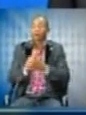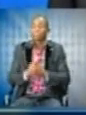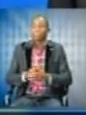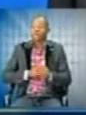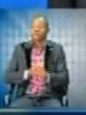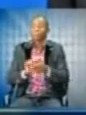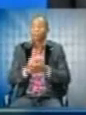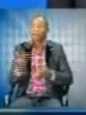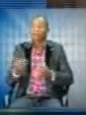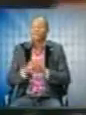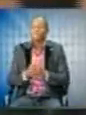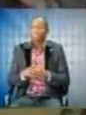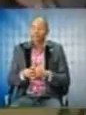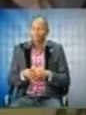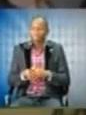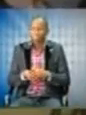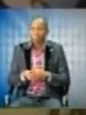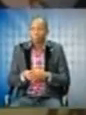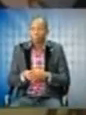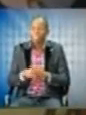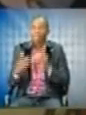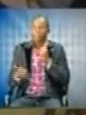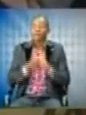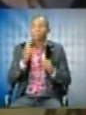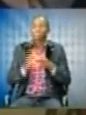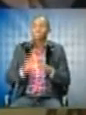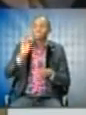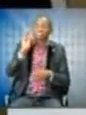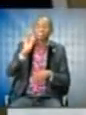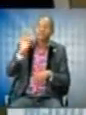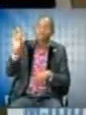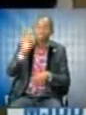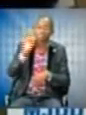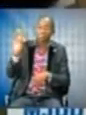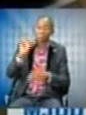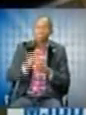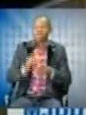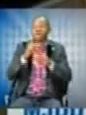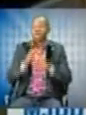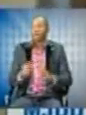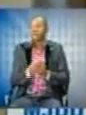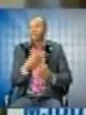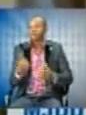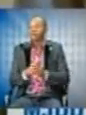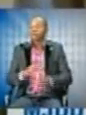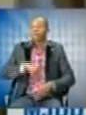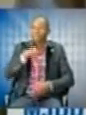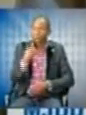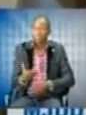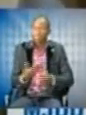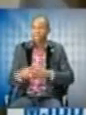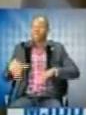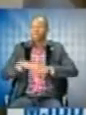Roger Mbouimouamba. Avec plus de 700 kilos de différents biens collectés, dont les fournitures scolaires et autres,